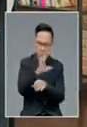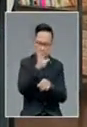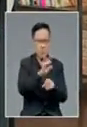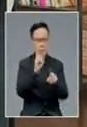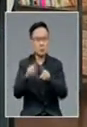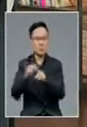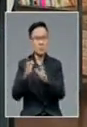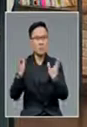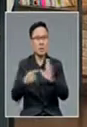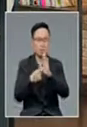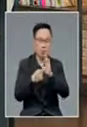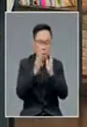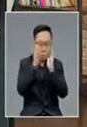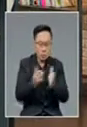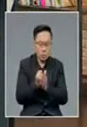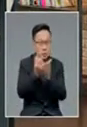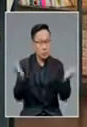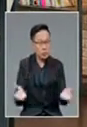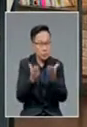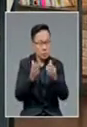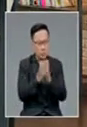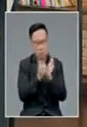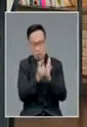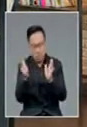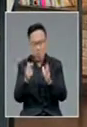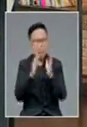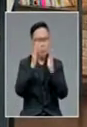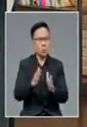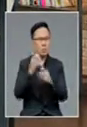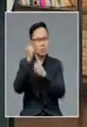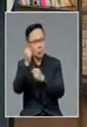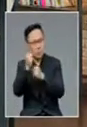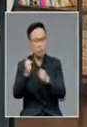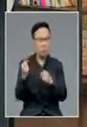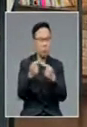นักทั้งจากผู้ที่สนับสนุนการทำ Brexit แล้วก็ผู้ที่ต่อต้านการทำ